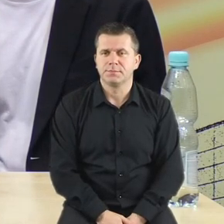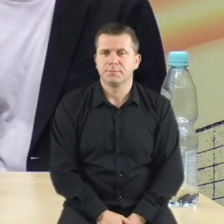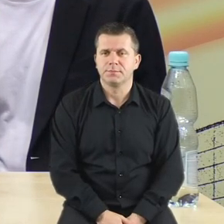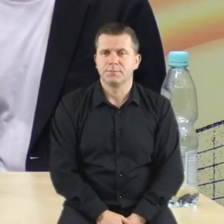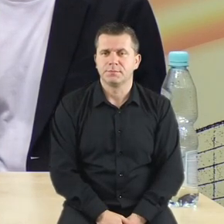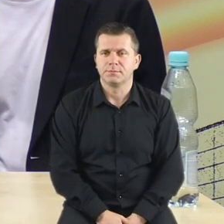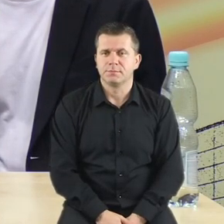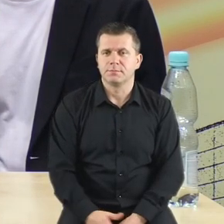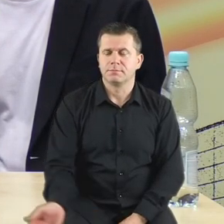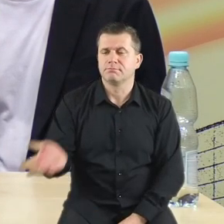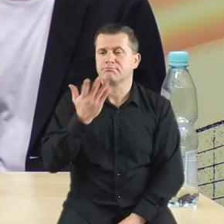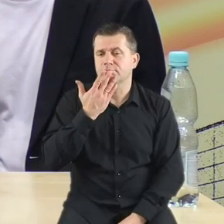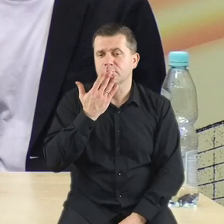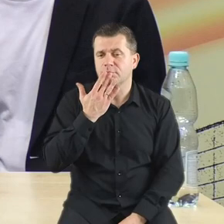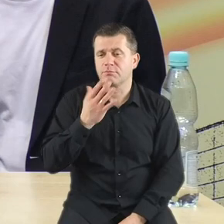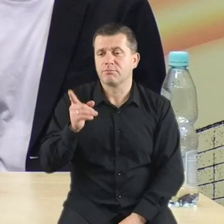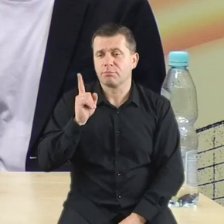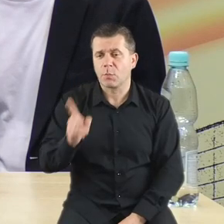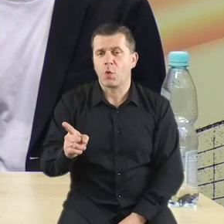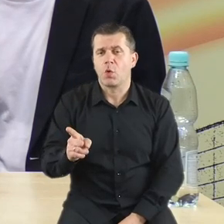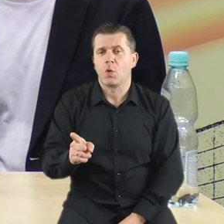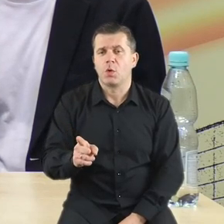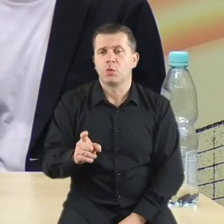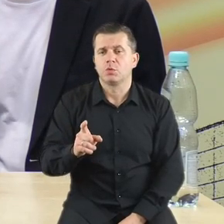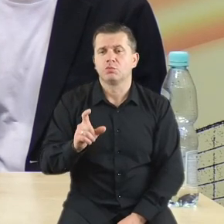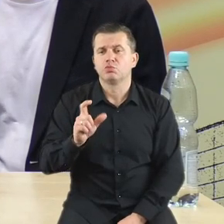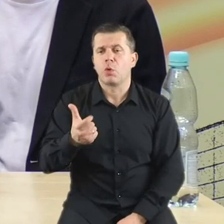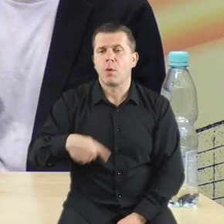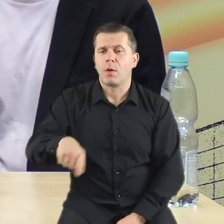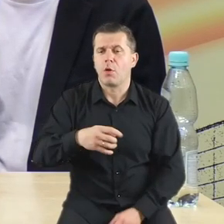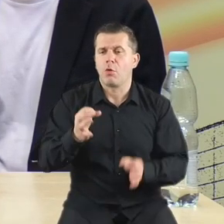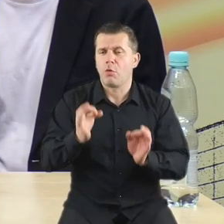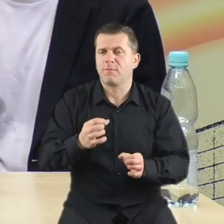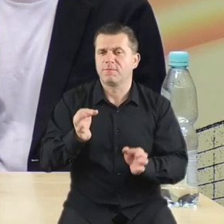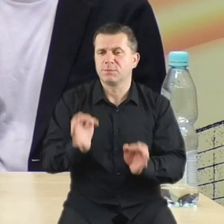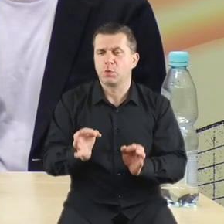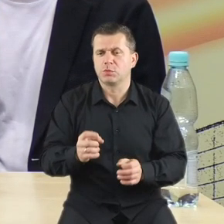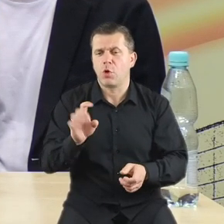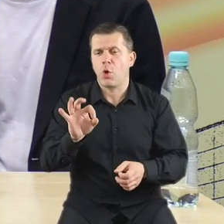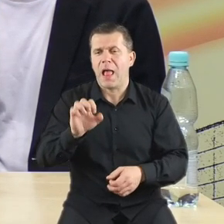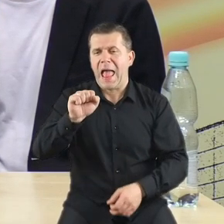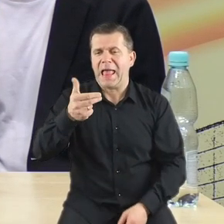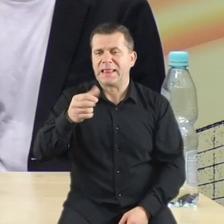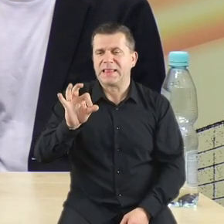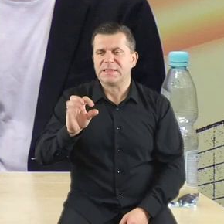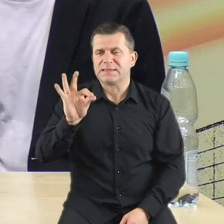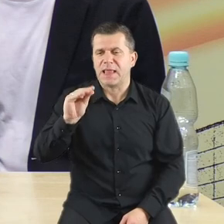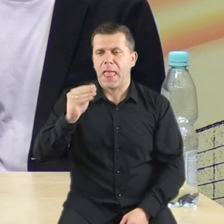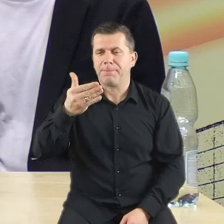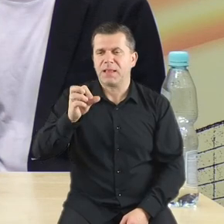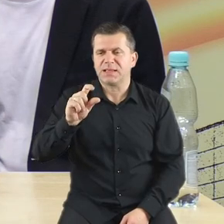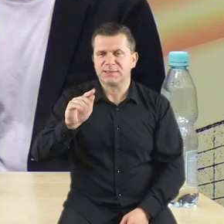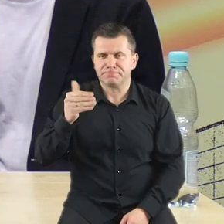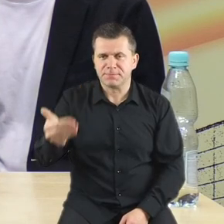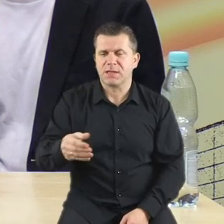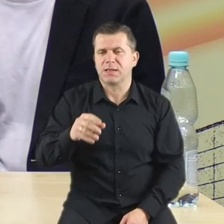Mówiąc o tym, co obserwujemy współcześnie, o antysemityzmie, o nacjonalizmie, patrzymy na to